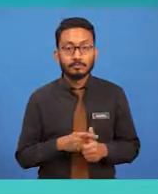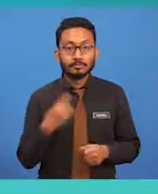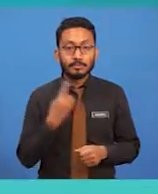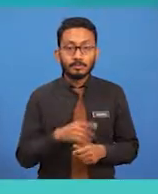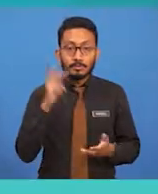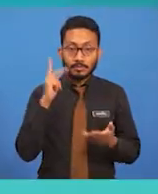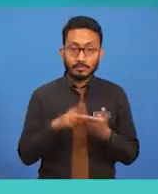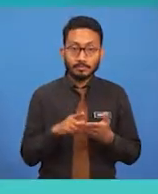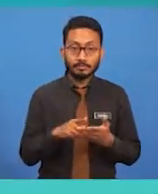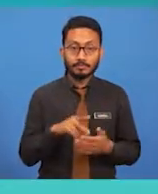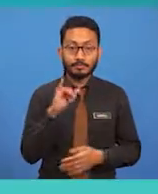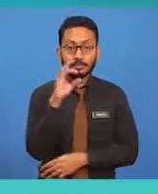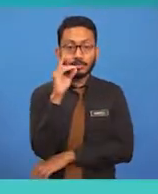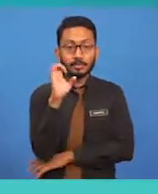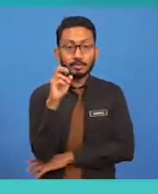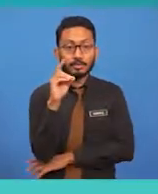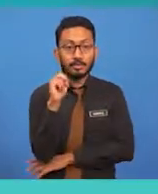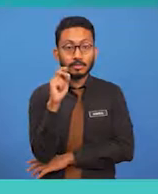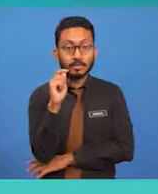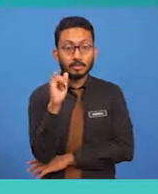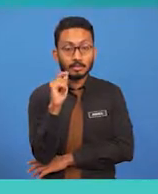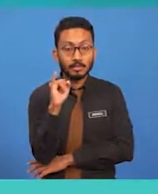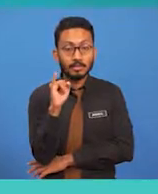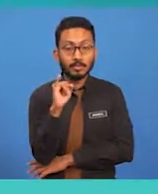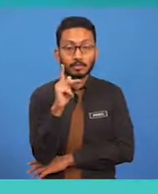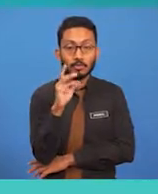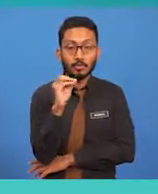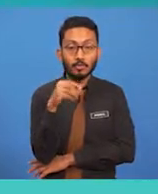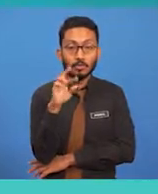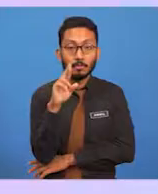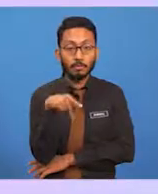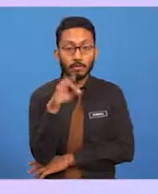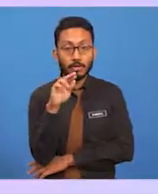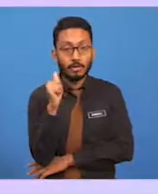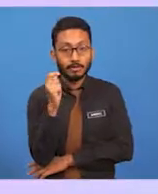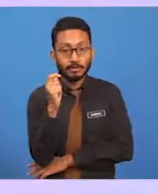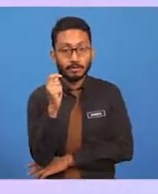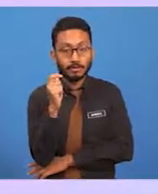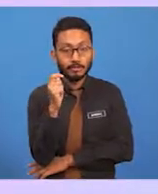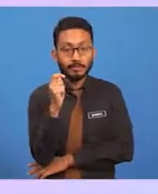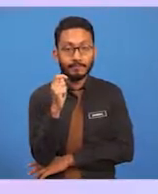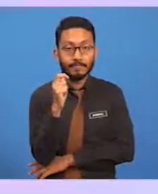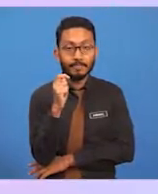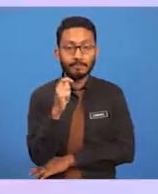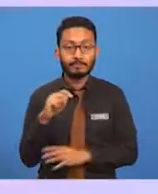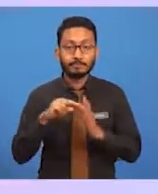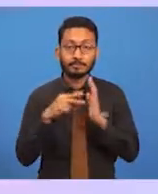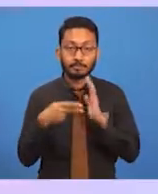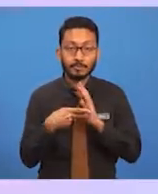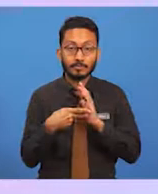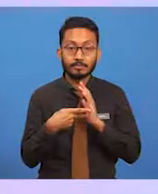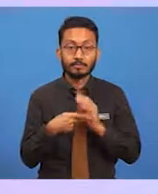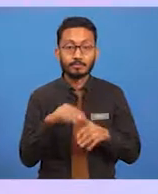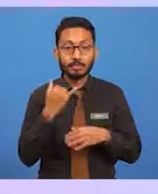Kita mulakan perbincangan kita pada hari ini dengan memahami maksud identiti korporat terlebih